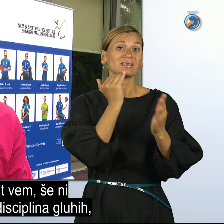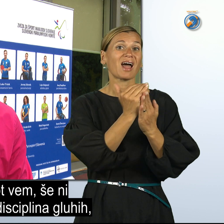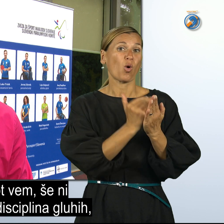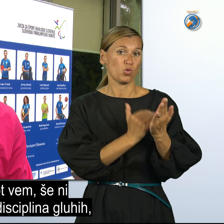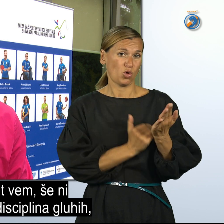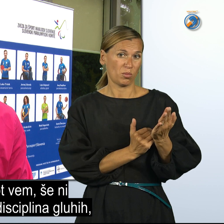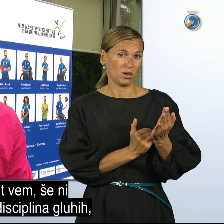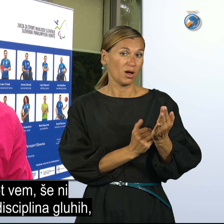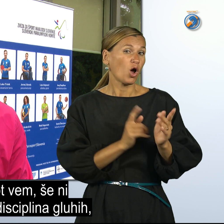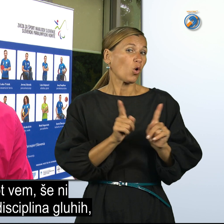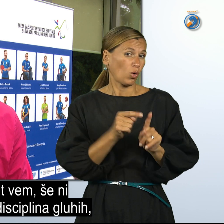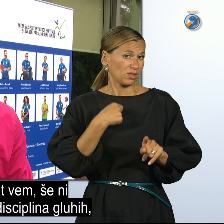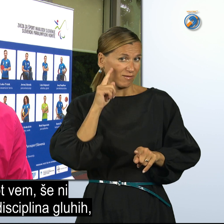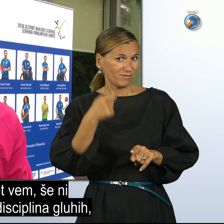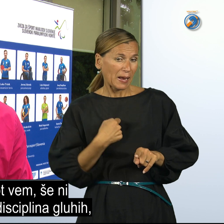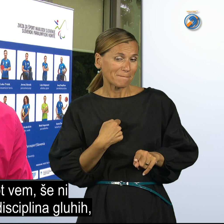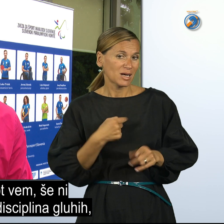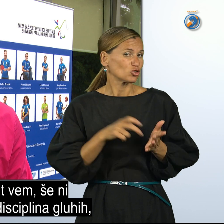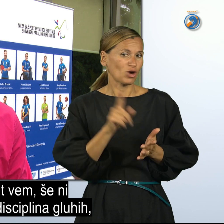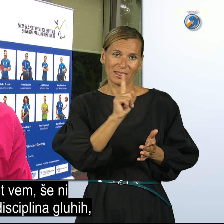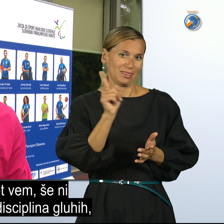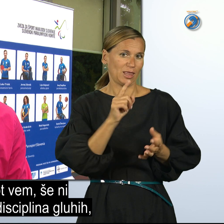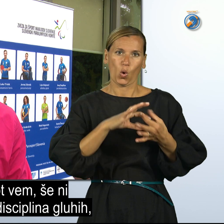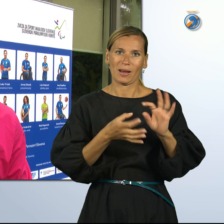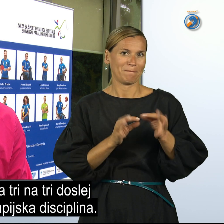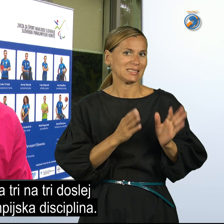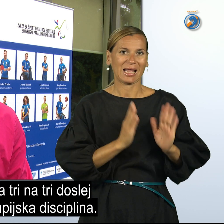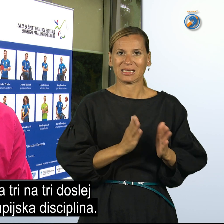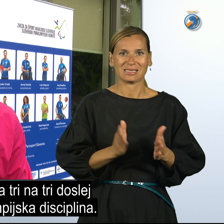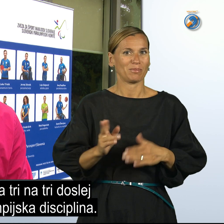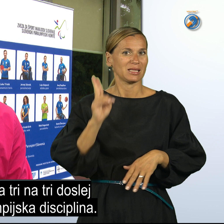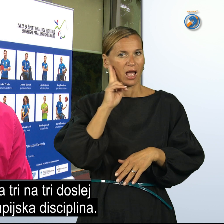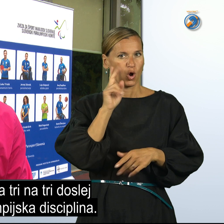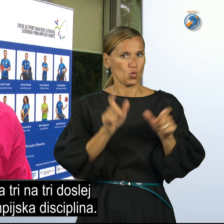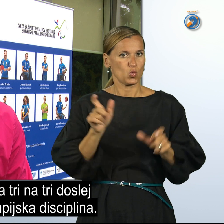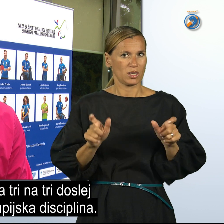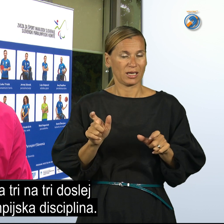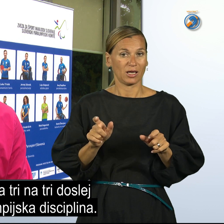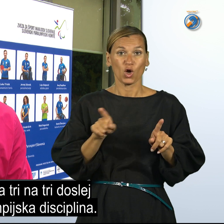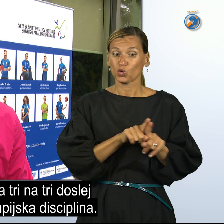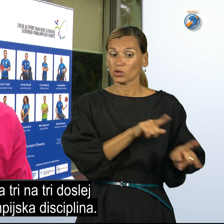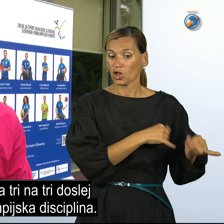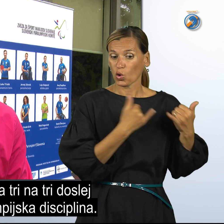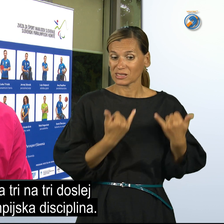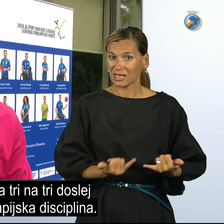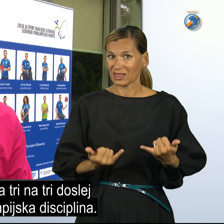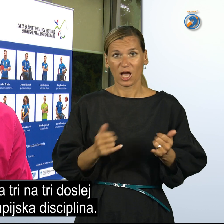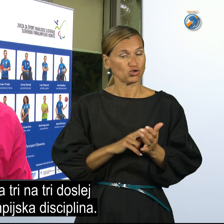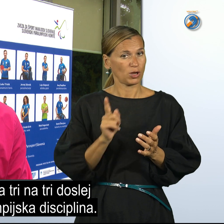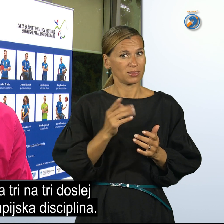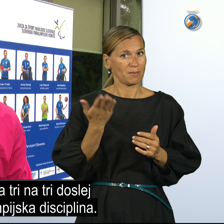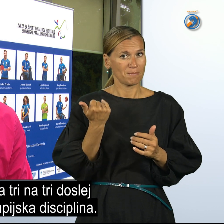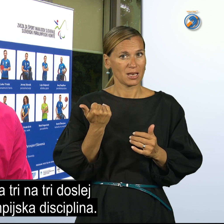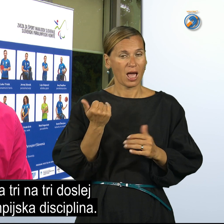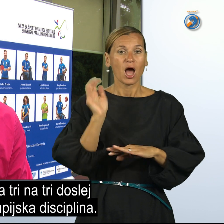ni še olimpijska disciplina gluhih, kakor tudi ni še bila do